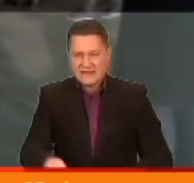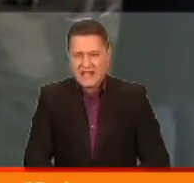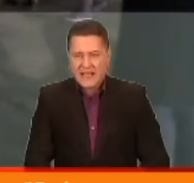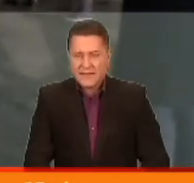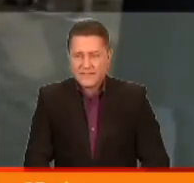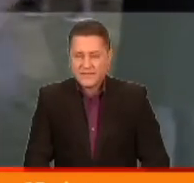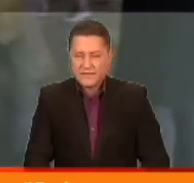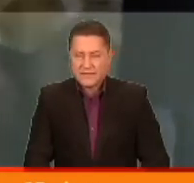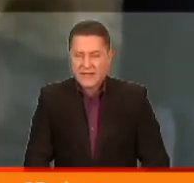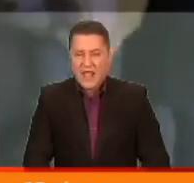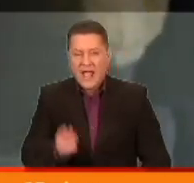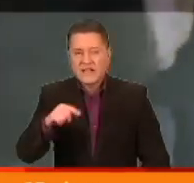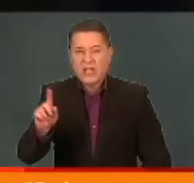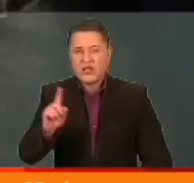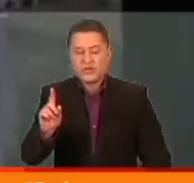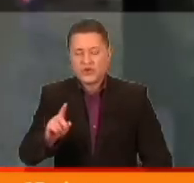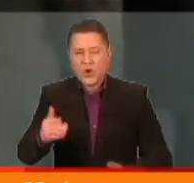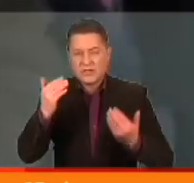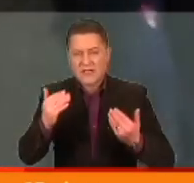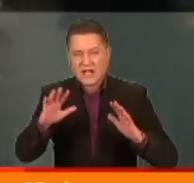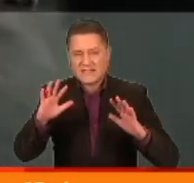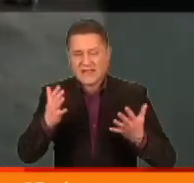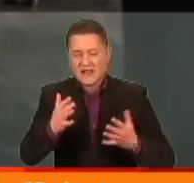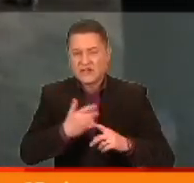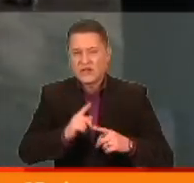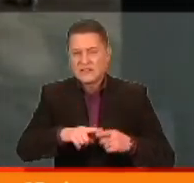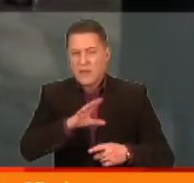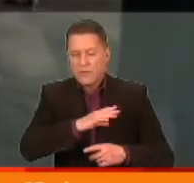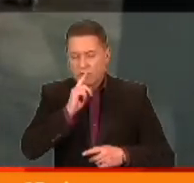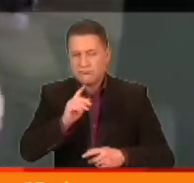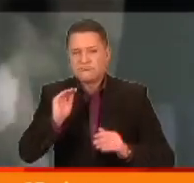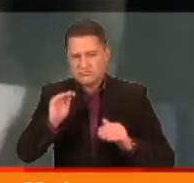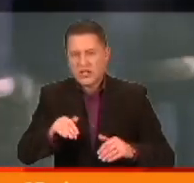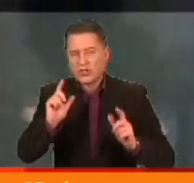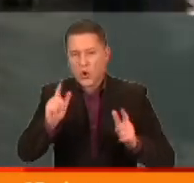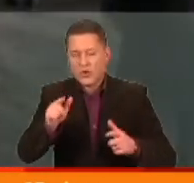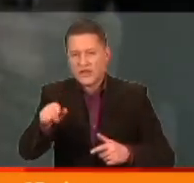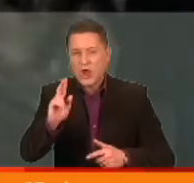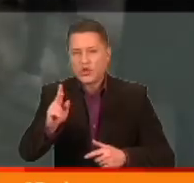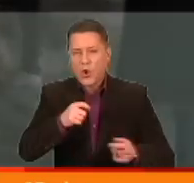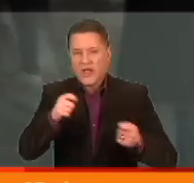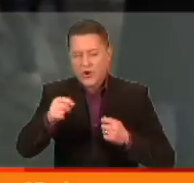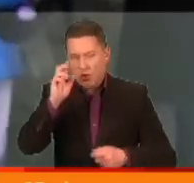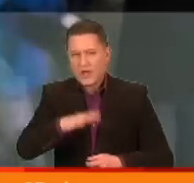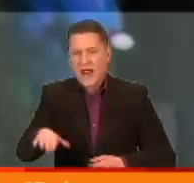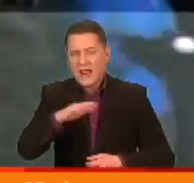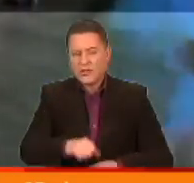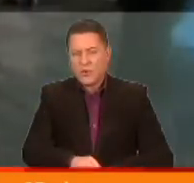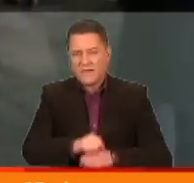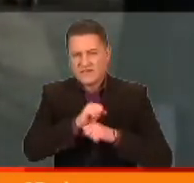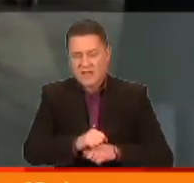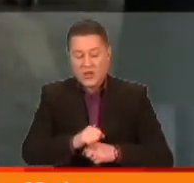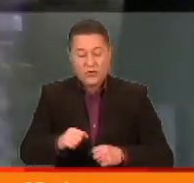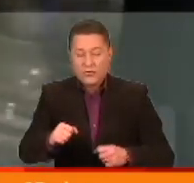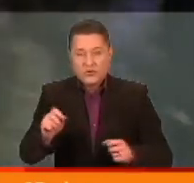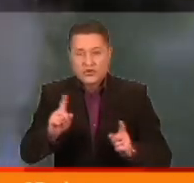Хмельницький. Те, що зараз сталося, все це було з мовчазної згоди тих, хто нині керує країною. Демони повстають, щось неймовірно